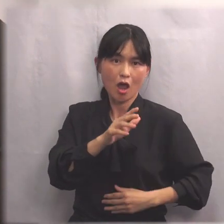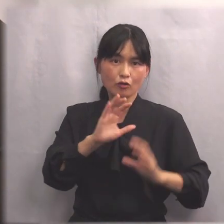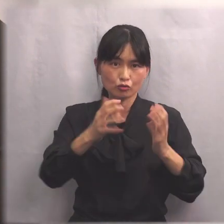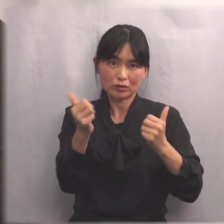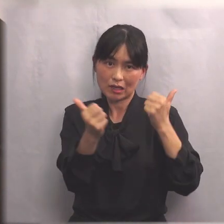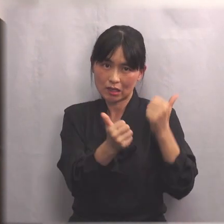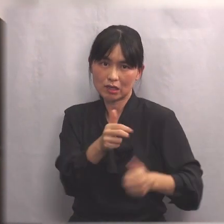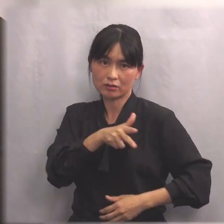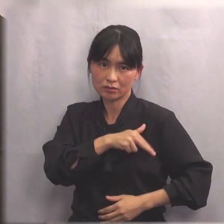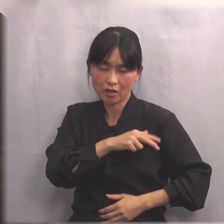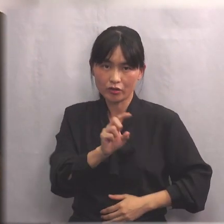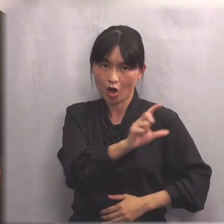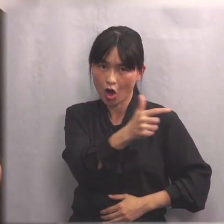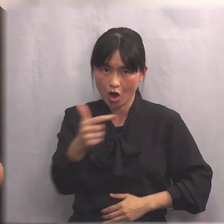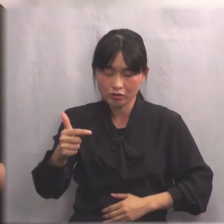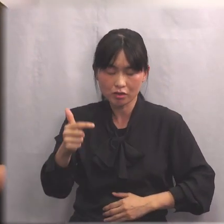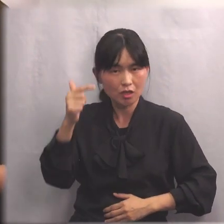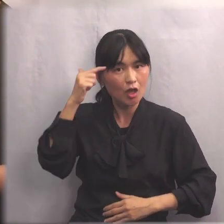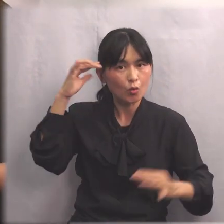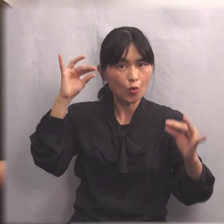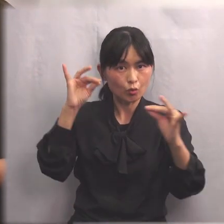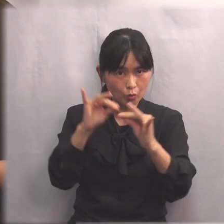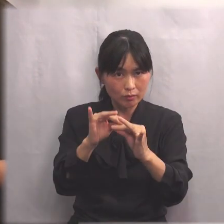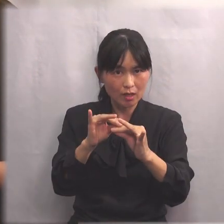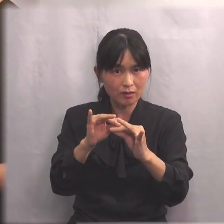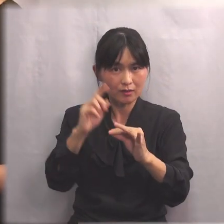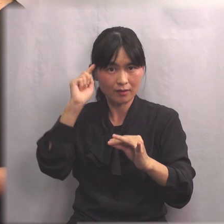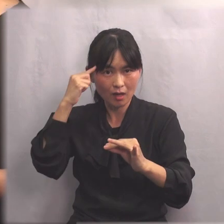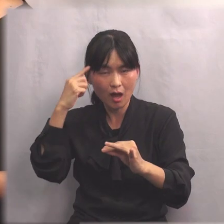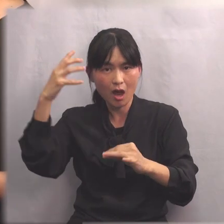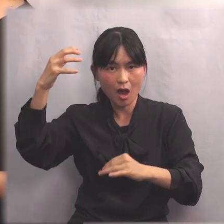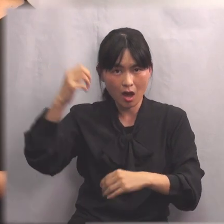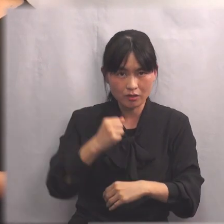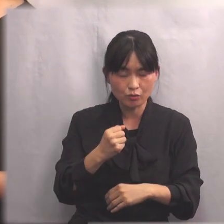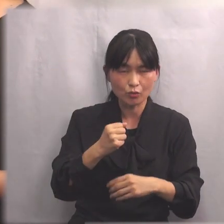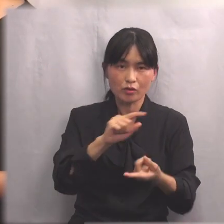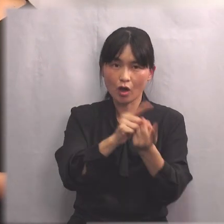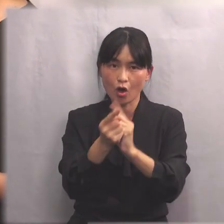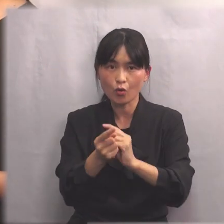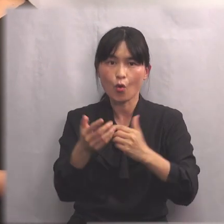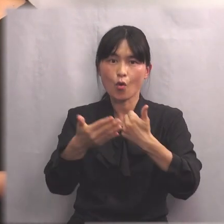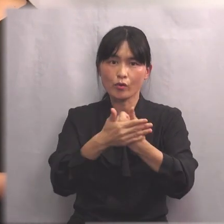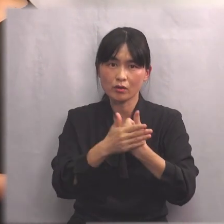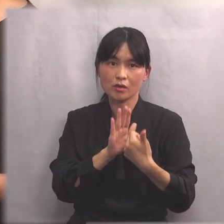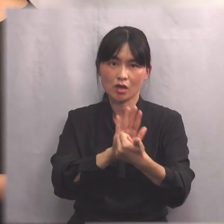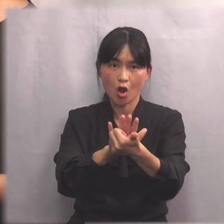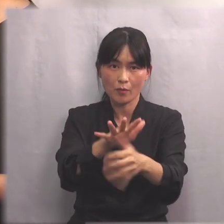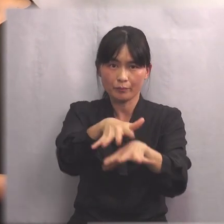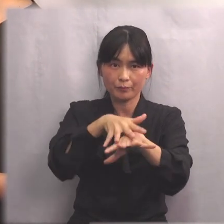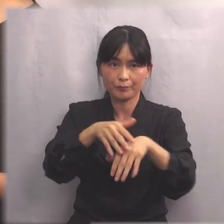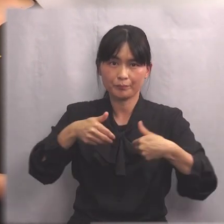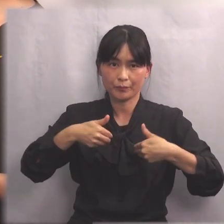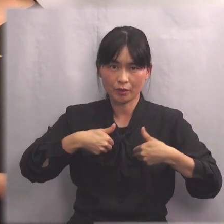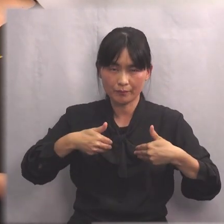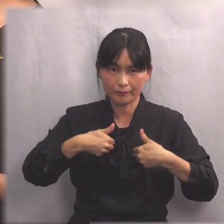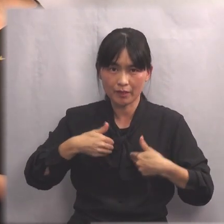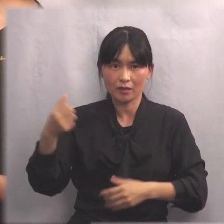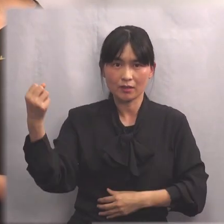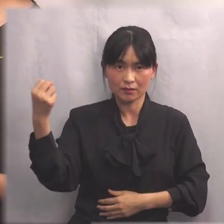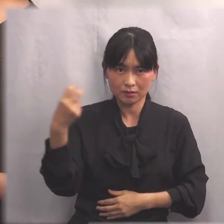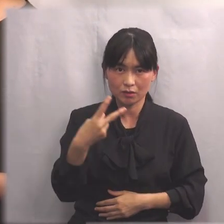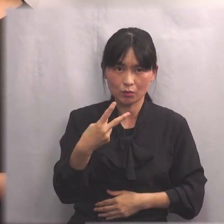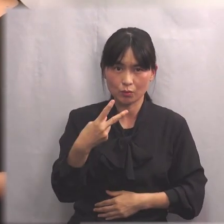국회의원, 지방의원, 지역 당부 간의 공통 의제를 발굴하고 이 협업체계를 구축할 것을 제안하였습니다. 그리고